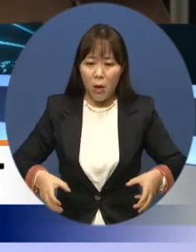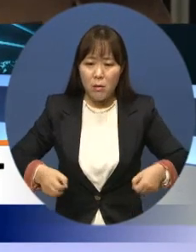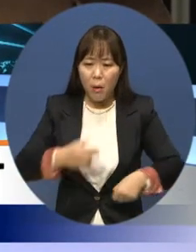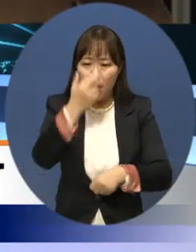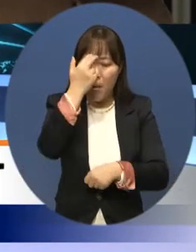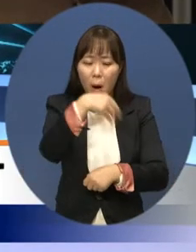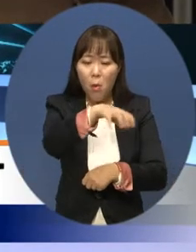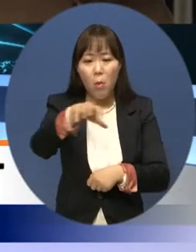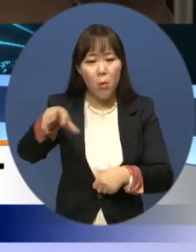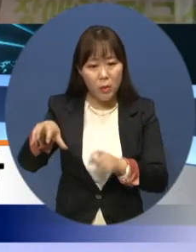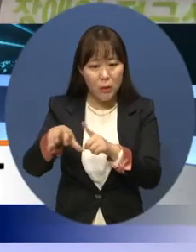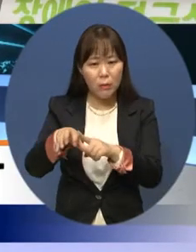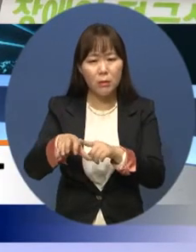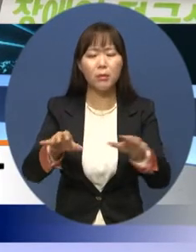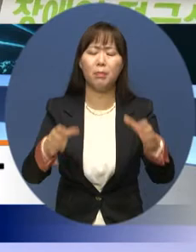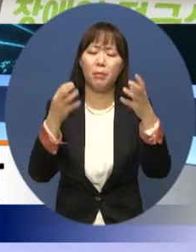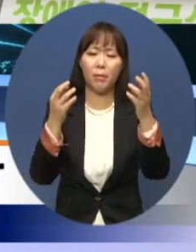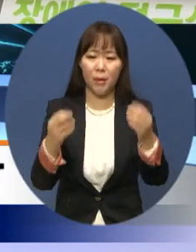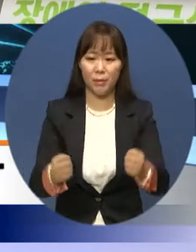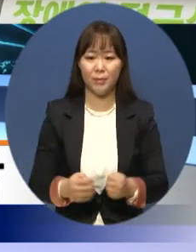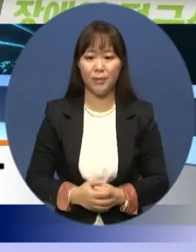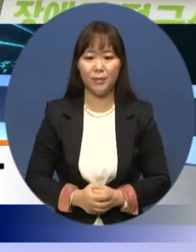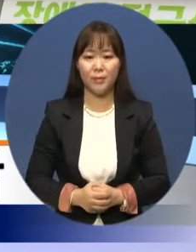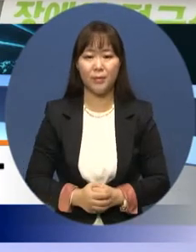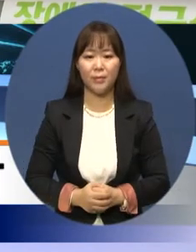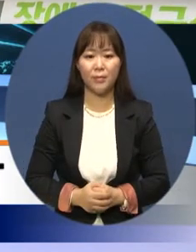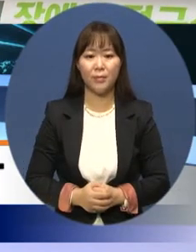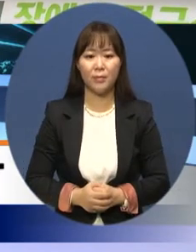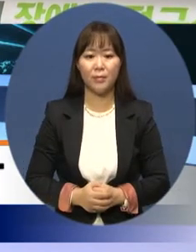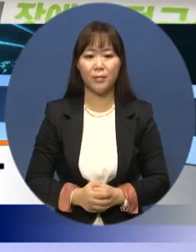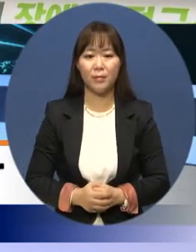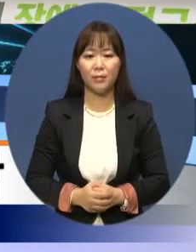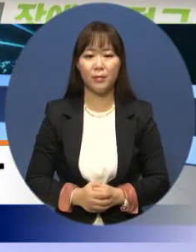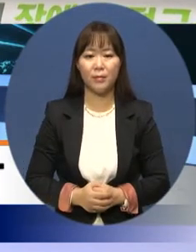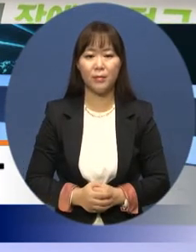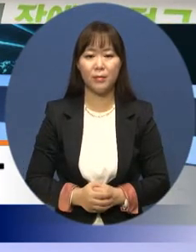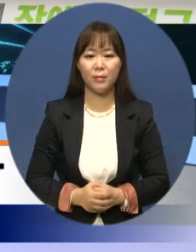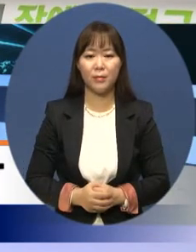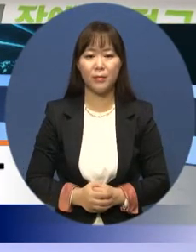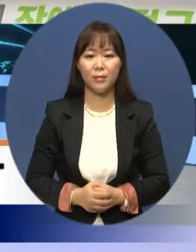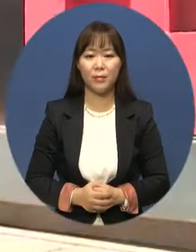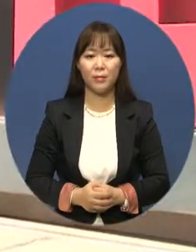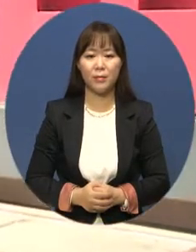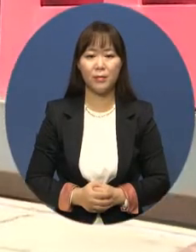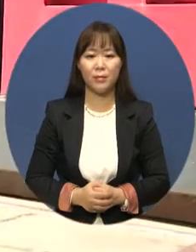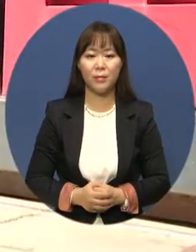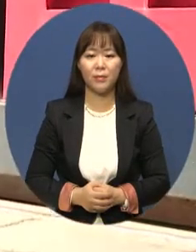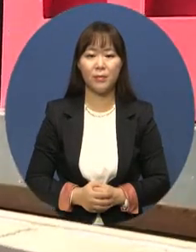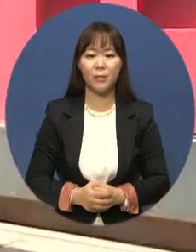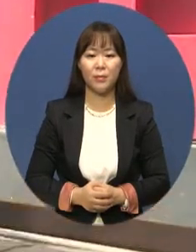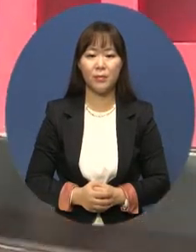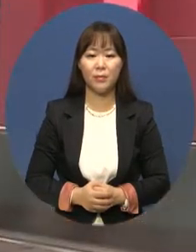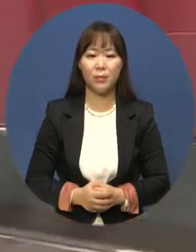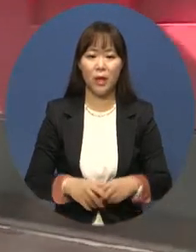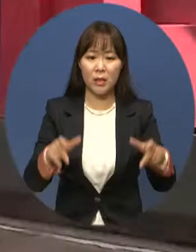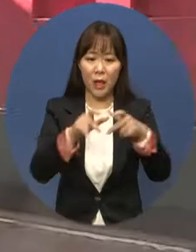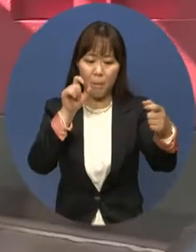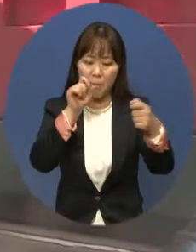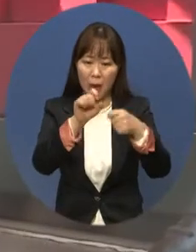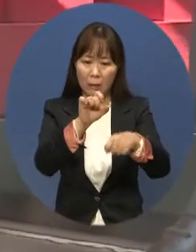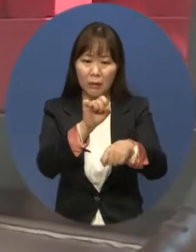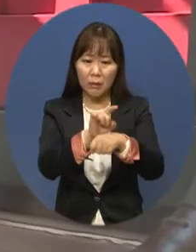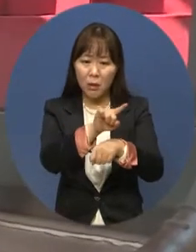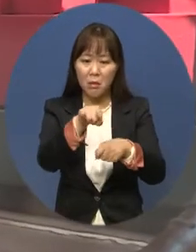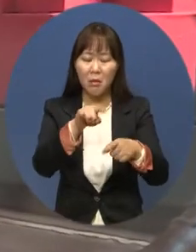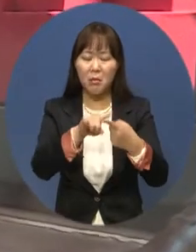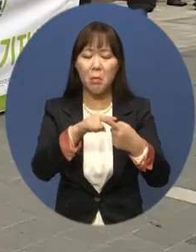불가능한 편의점이 여전히 많은 것으로 드러났습니다. 보도에 박성용 기자입니다. 장애인 접근성을 외면한